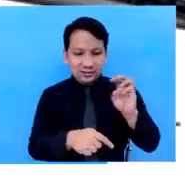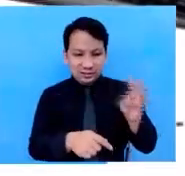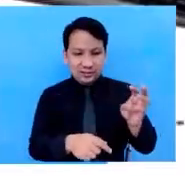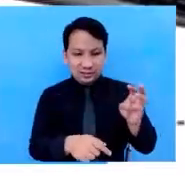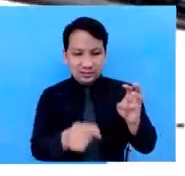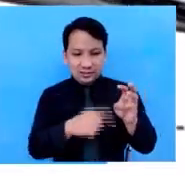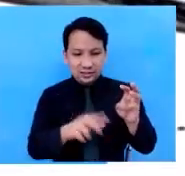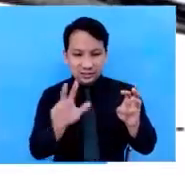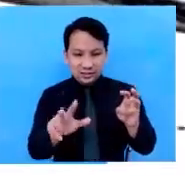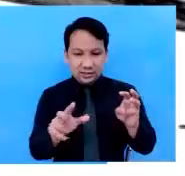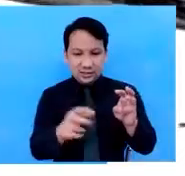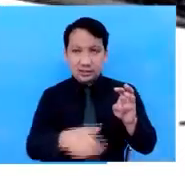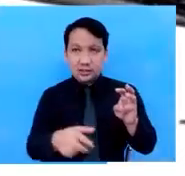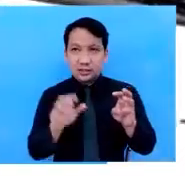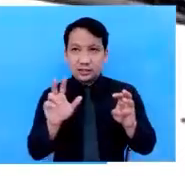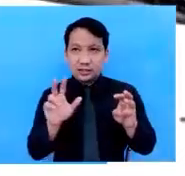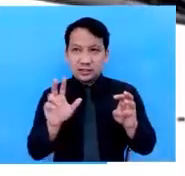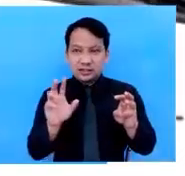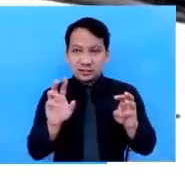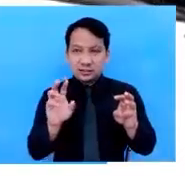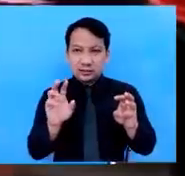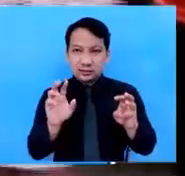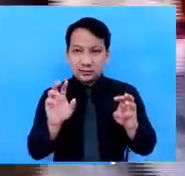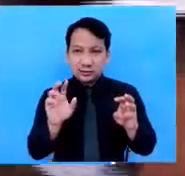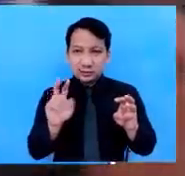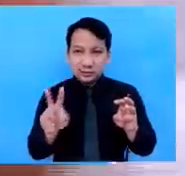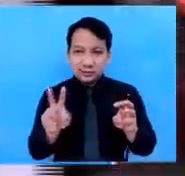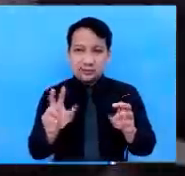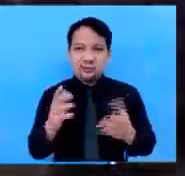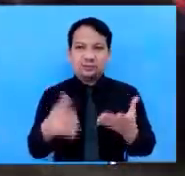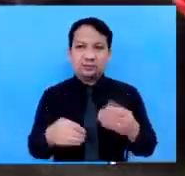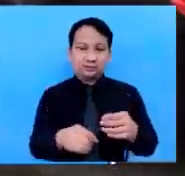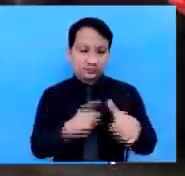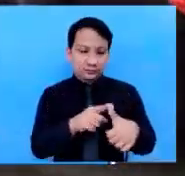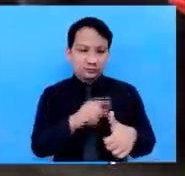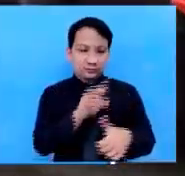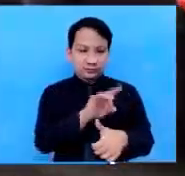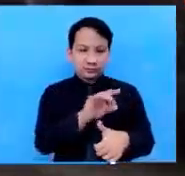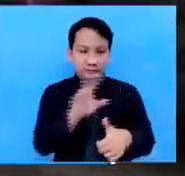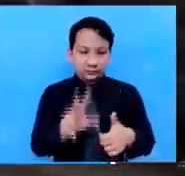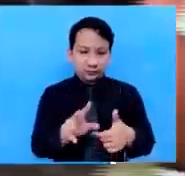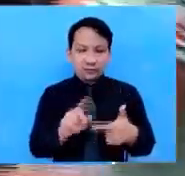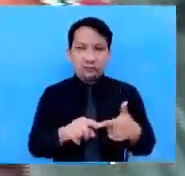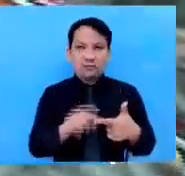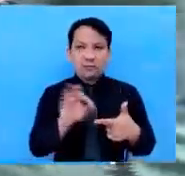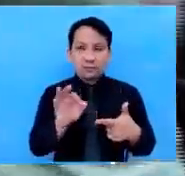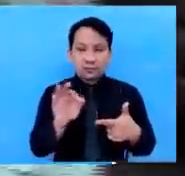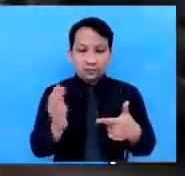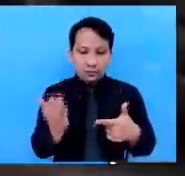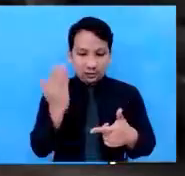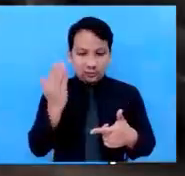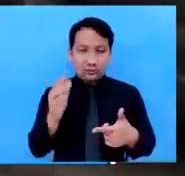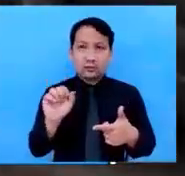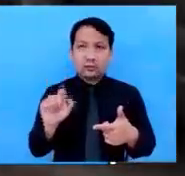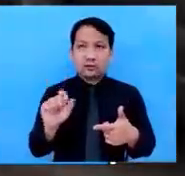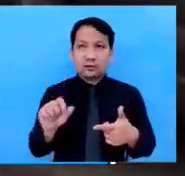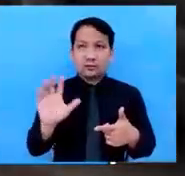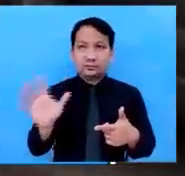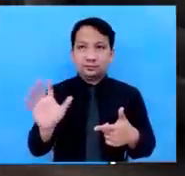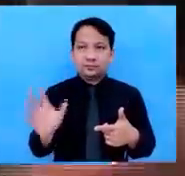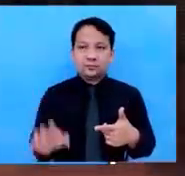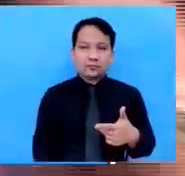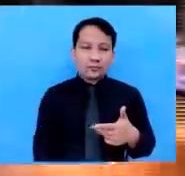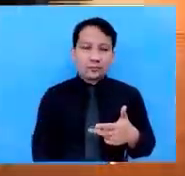grade 6, meron silang 6 a.m. to 8:40 a.m. at meron din silang 9 a.m. to 11:50 a.m. Ganun din